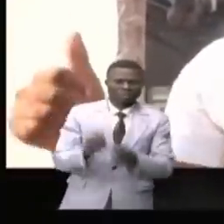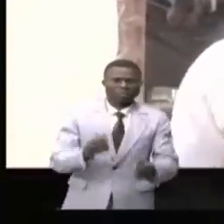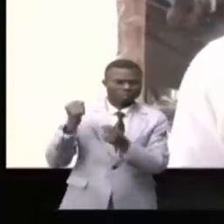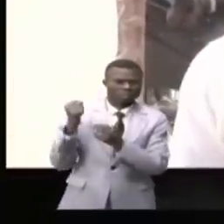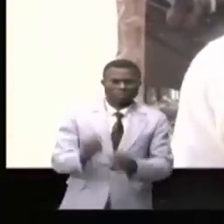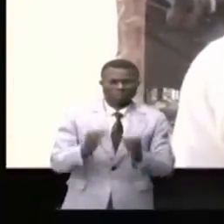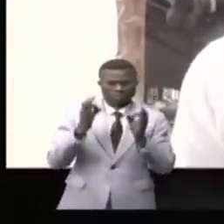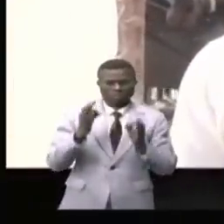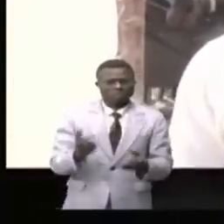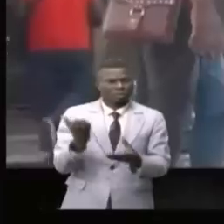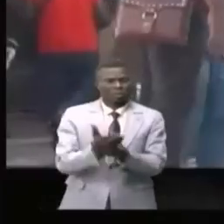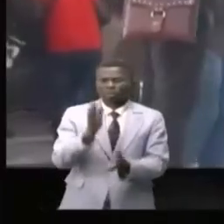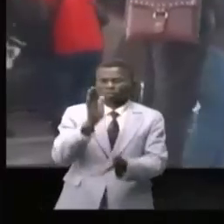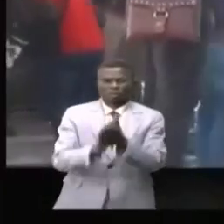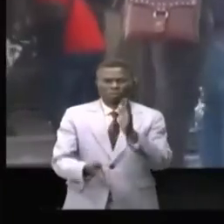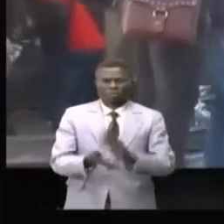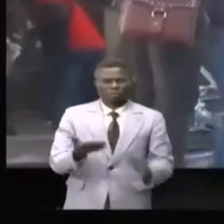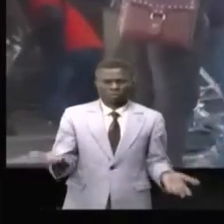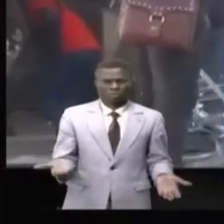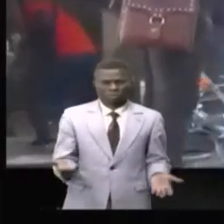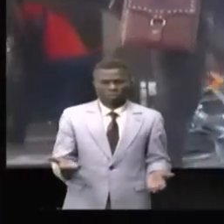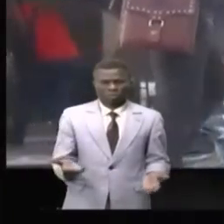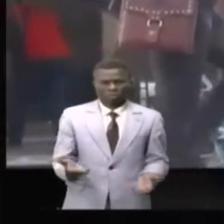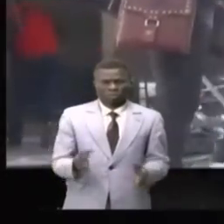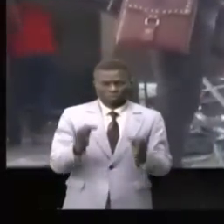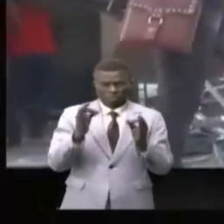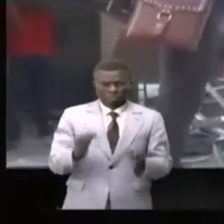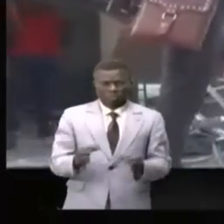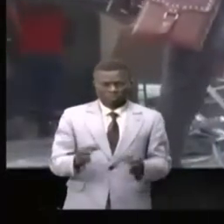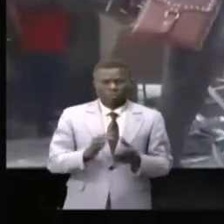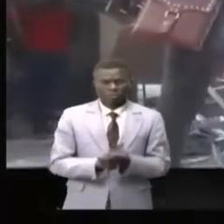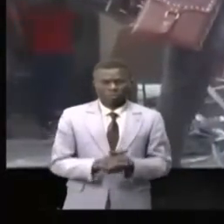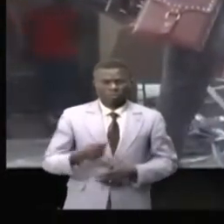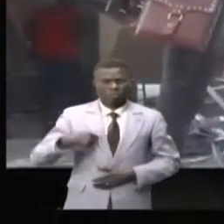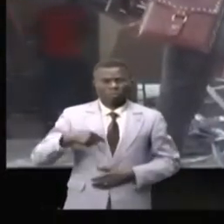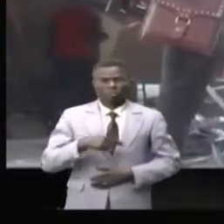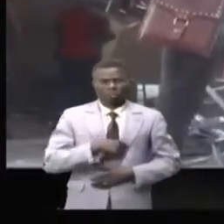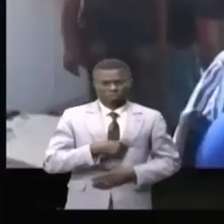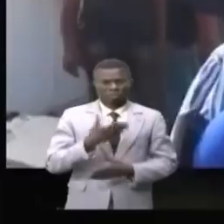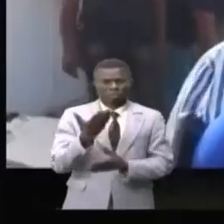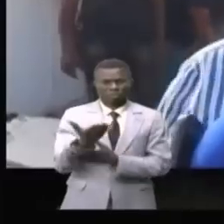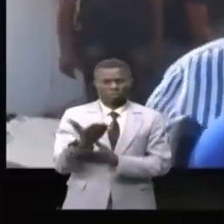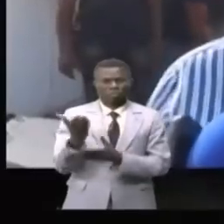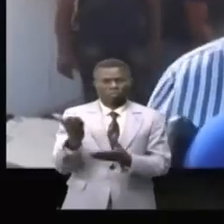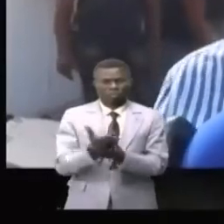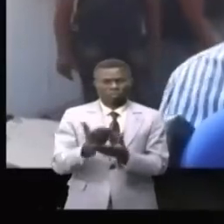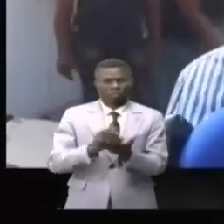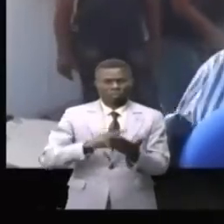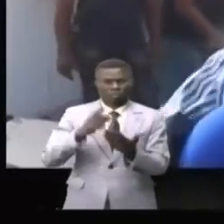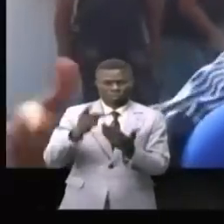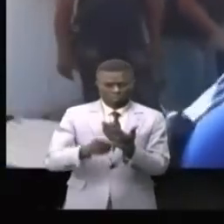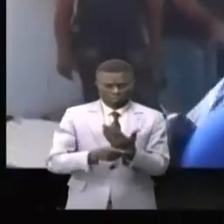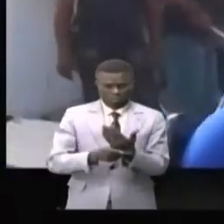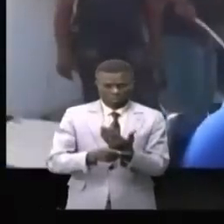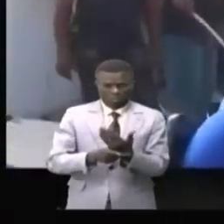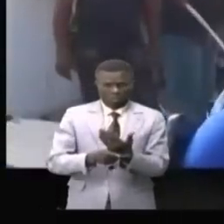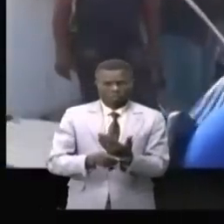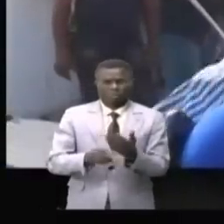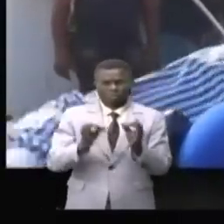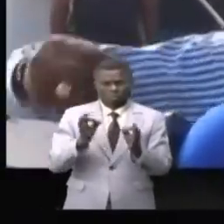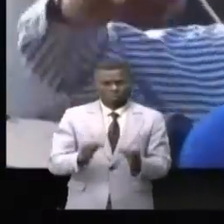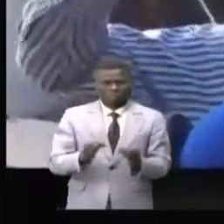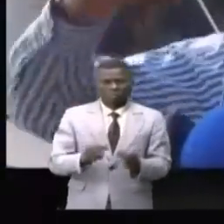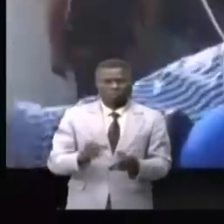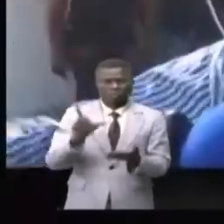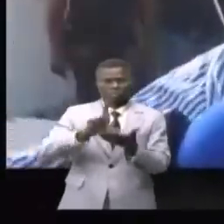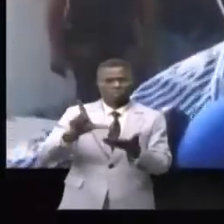aucun document. Bien avant la matérialisation des clauses du dit contrat, avec cette société indienne, ses